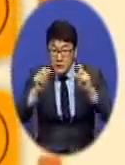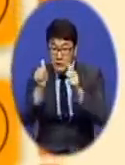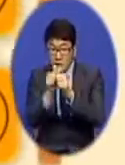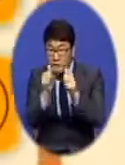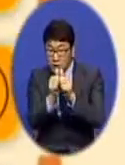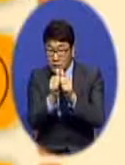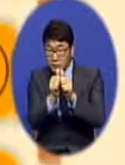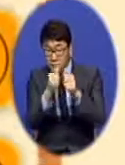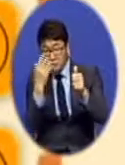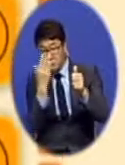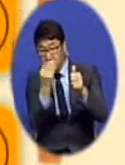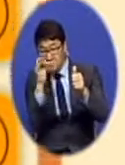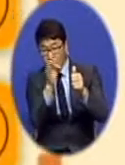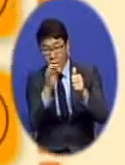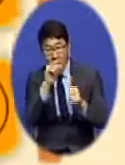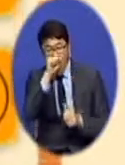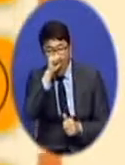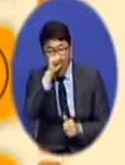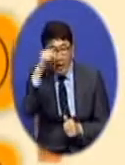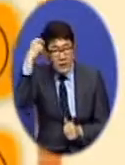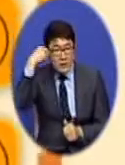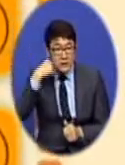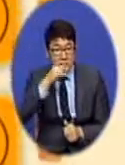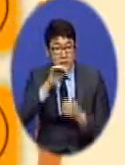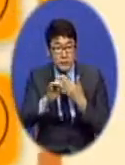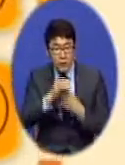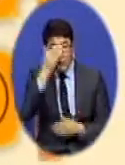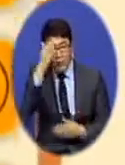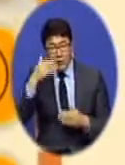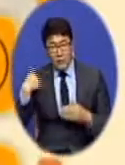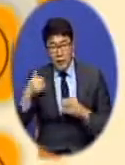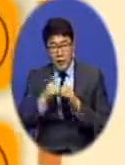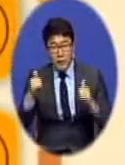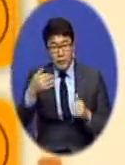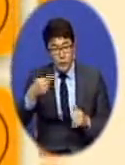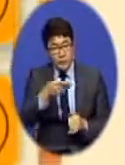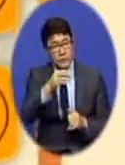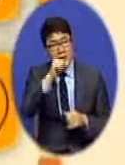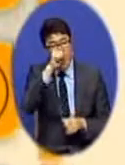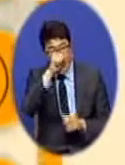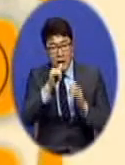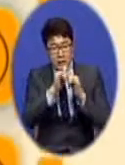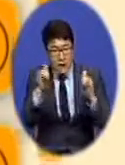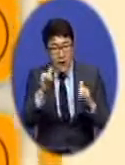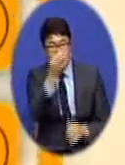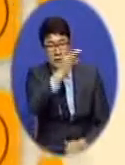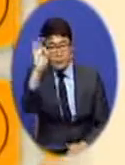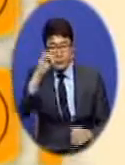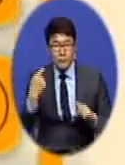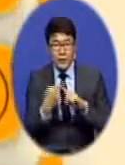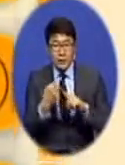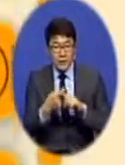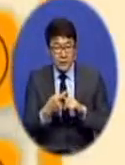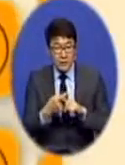예. 그런 남자의 모습을 보면서 호감을 느끼게 된다면 그 남자는 모르는 사람에도 불구하고 저 사람은 착한 사람이다라고 인정을 하는 거래요.